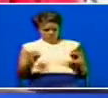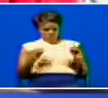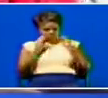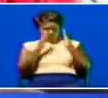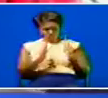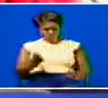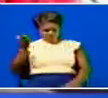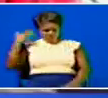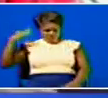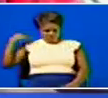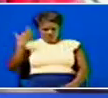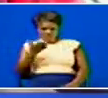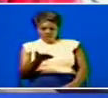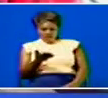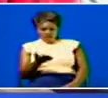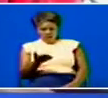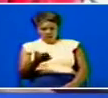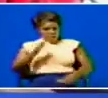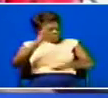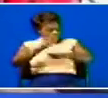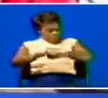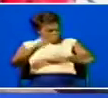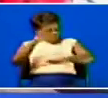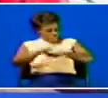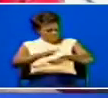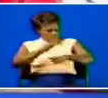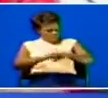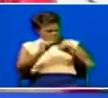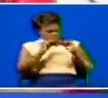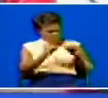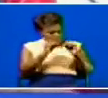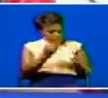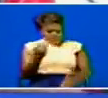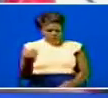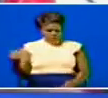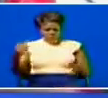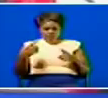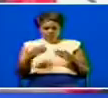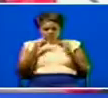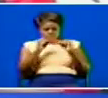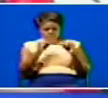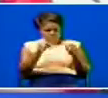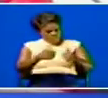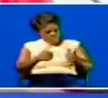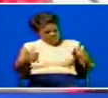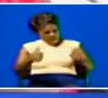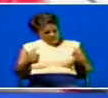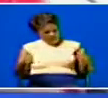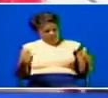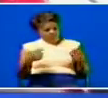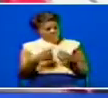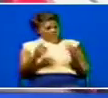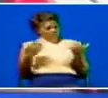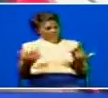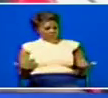ile alikuwa mbeleni. Ni mtu mzuri sana, anasomesha watoto. Anasomesha watoto mzuri.